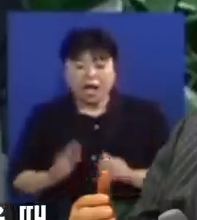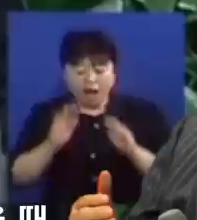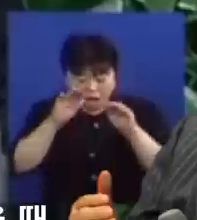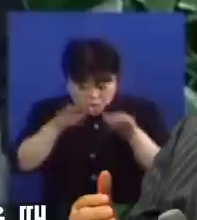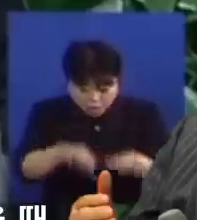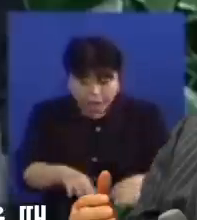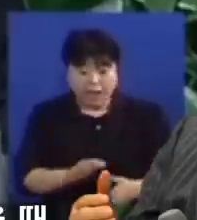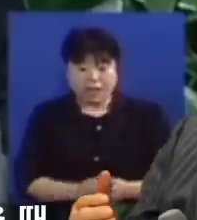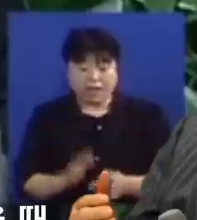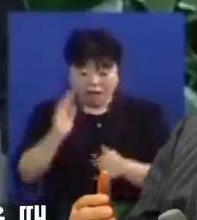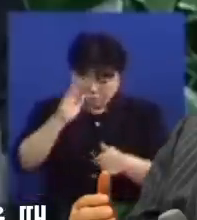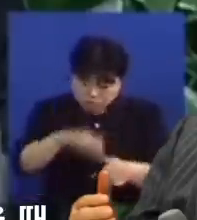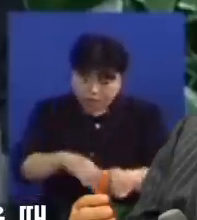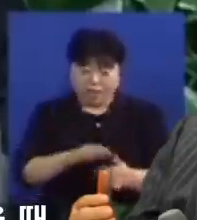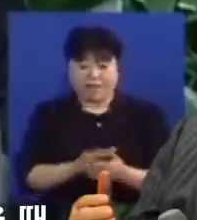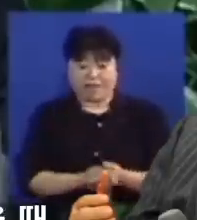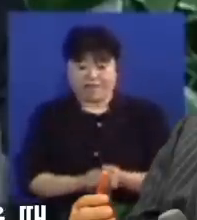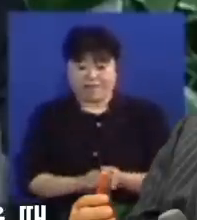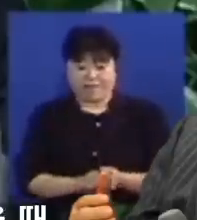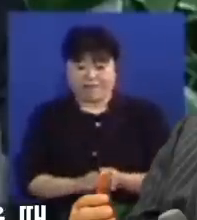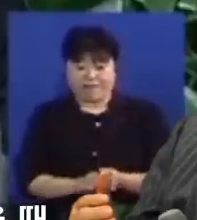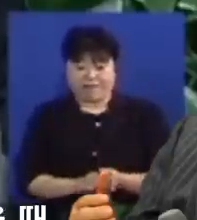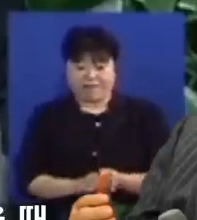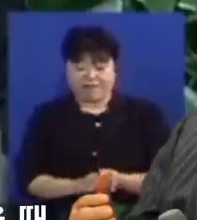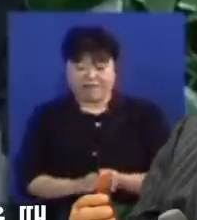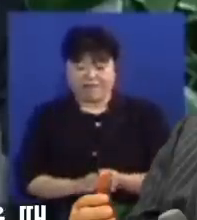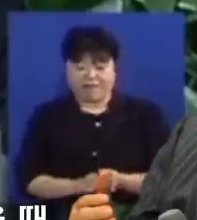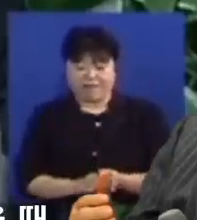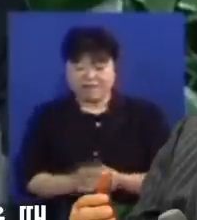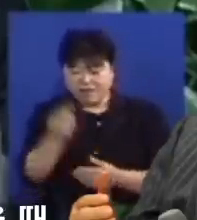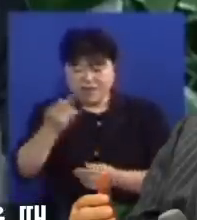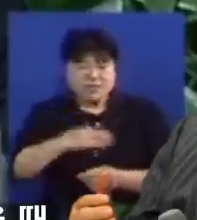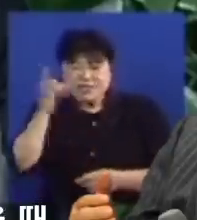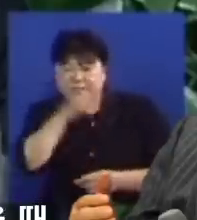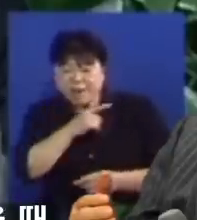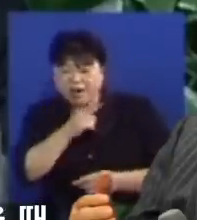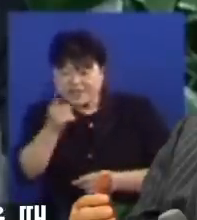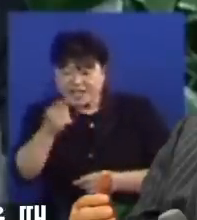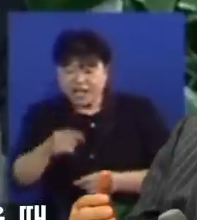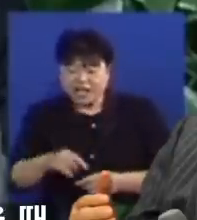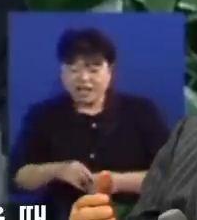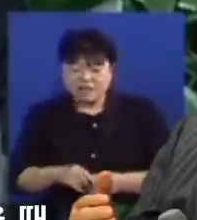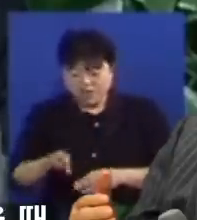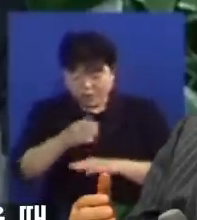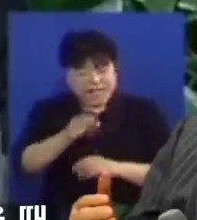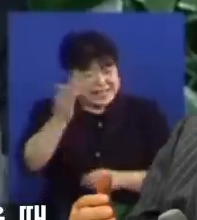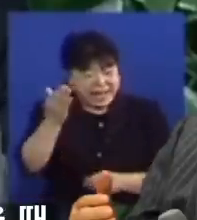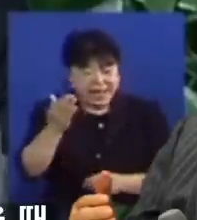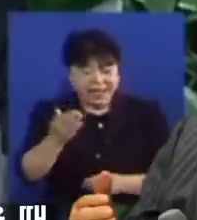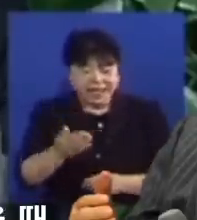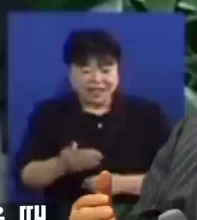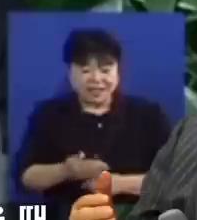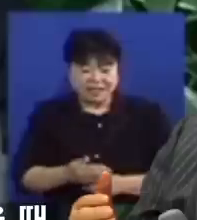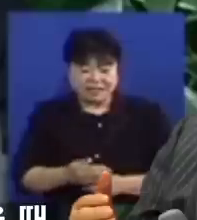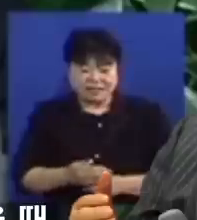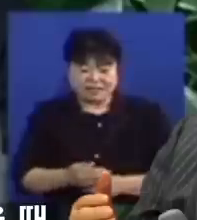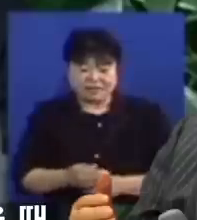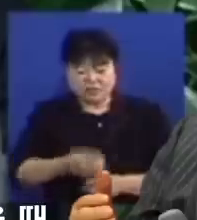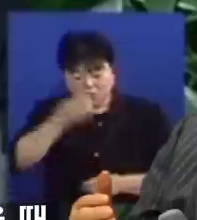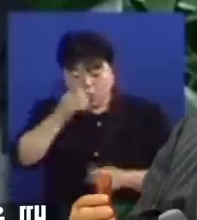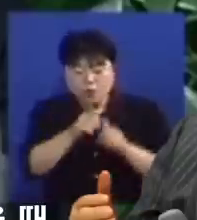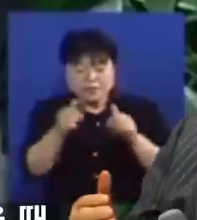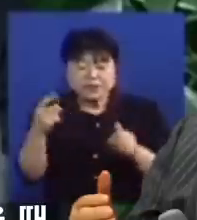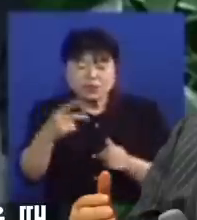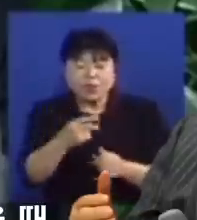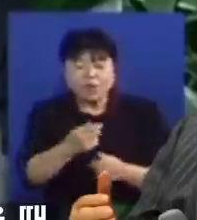들으니까 기가 막히거든. 이 고약한 놈 지가 우리 왕이 되겠다는 말하니까 그러고 그만두었으면 좋겠는데 요셉이